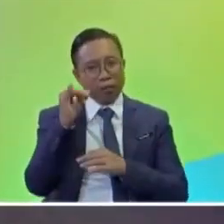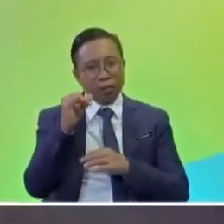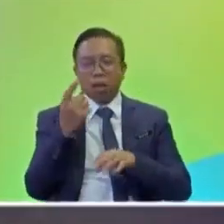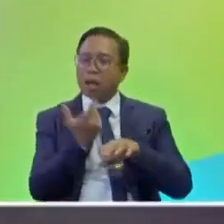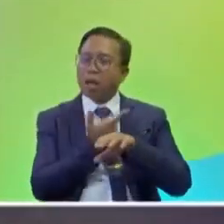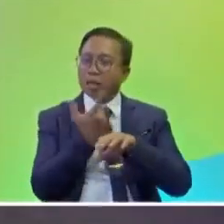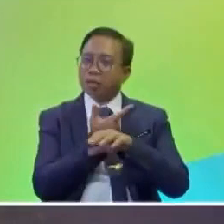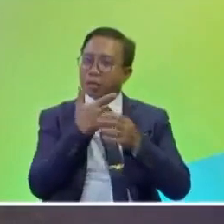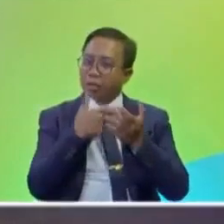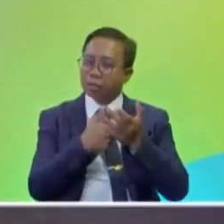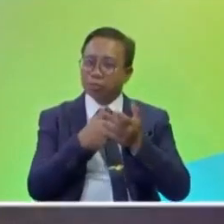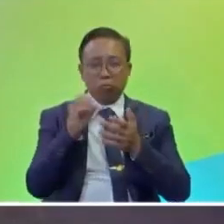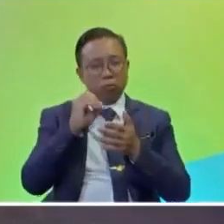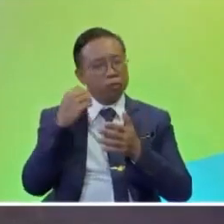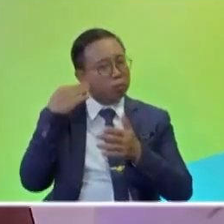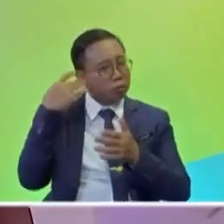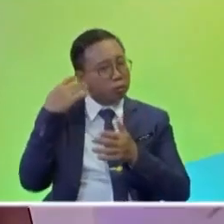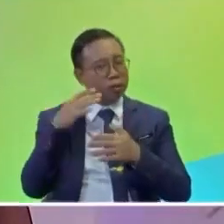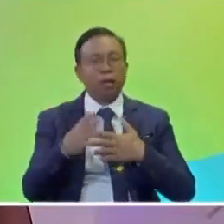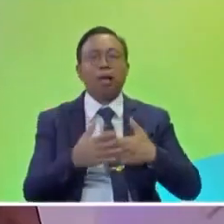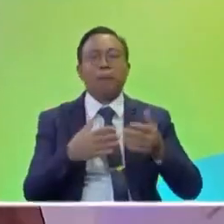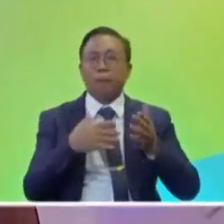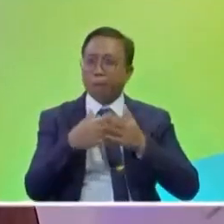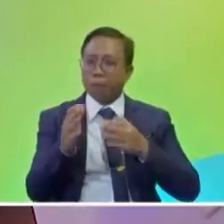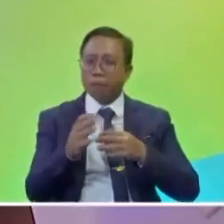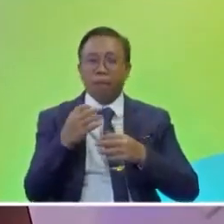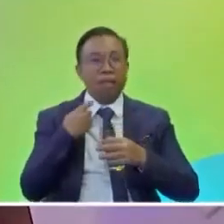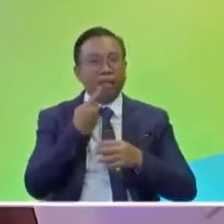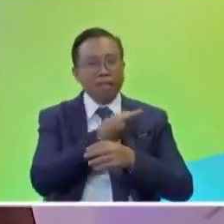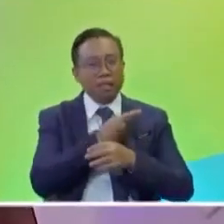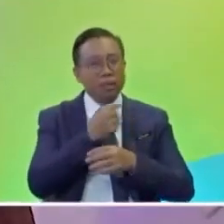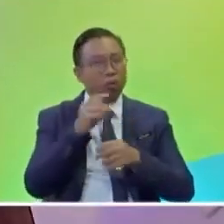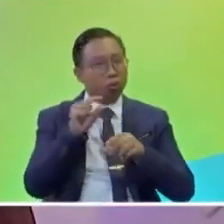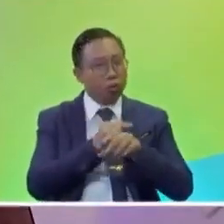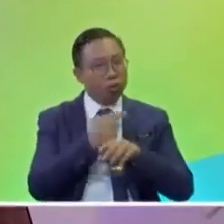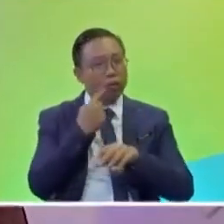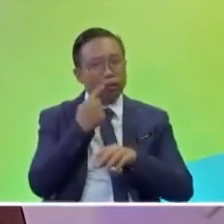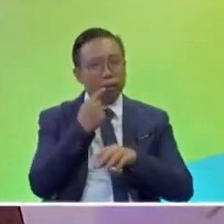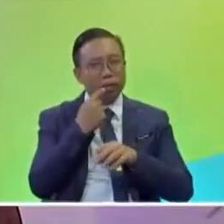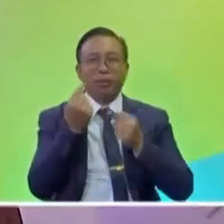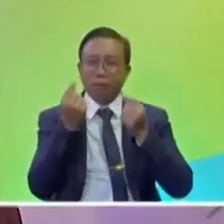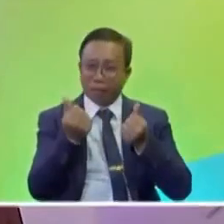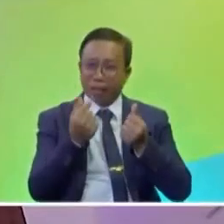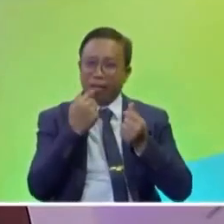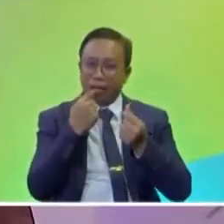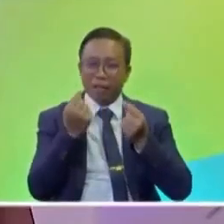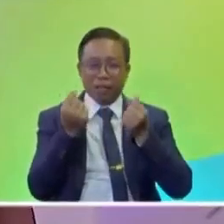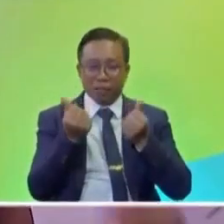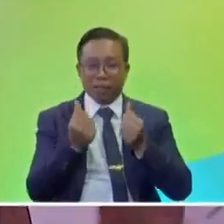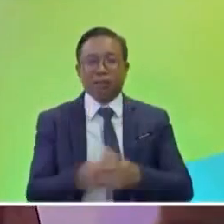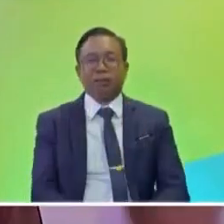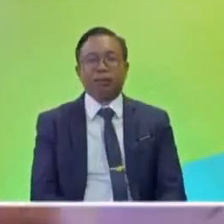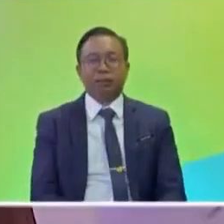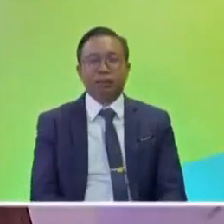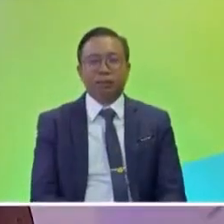lagi. Kalau tak bunyi, tak bunyi tak apa. Kita bunyi dengan mulut. Tak bunyi. Tak bunyi. Okey.